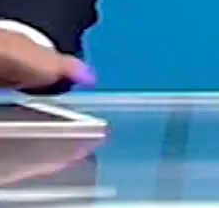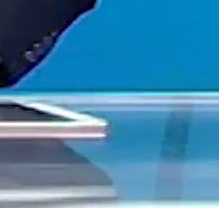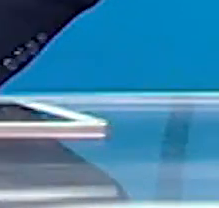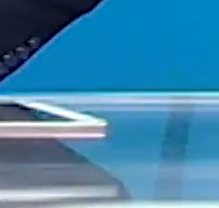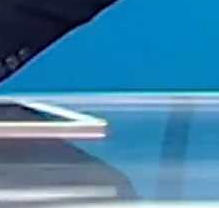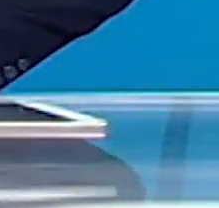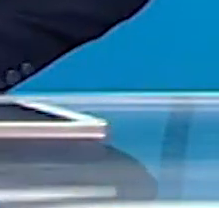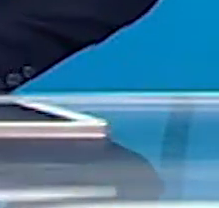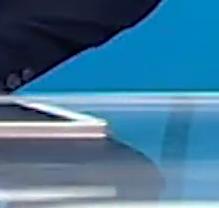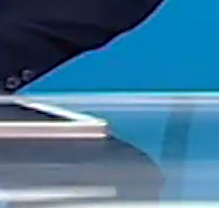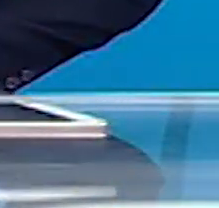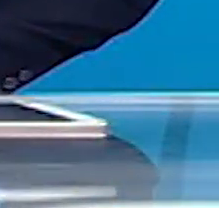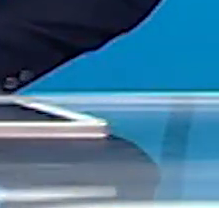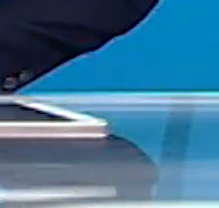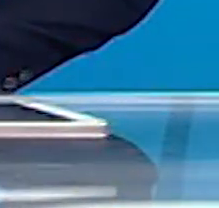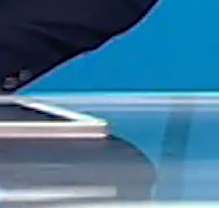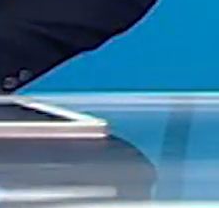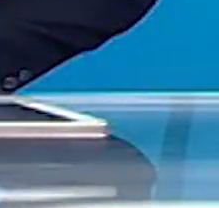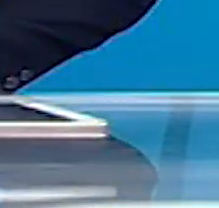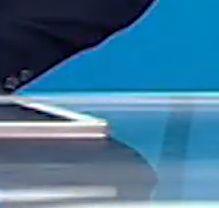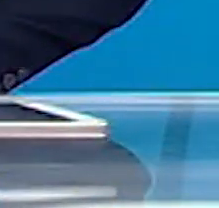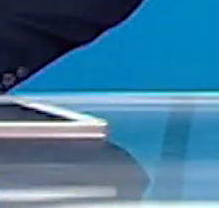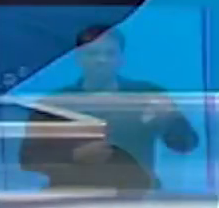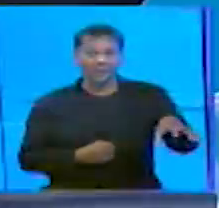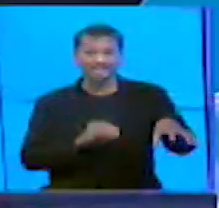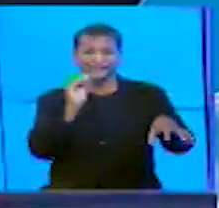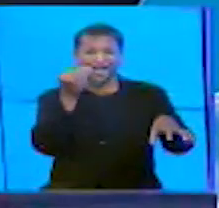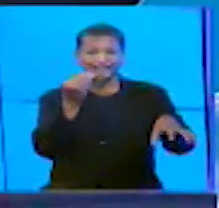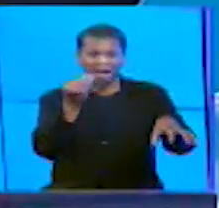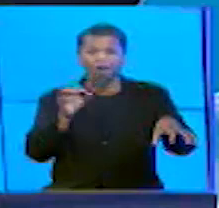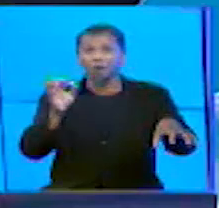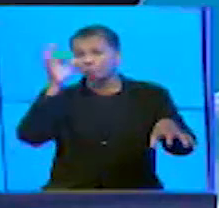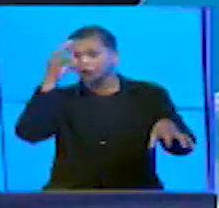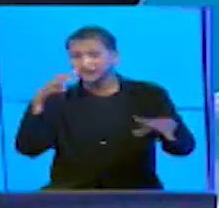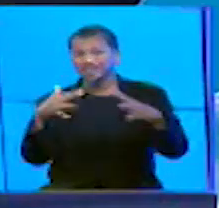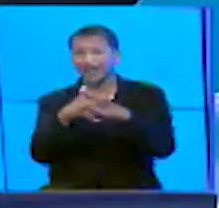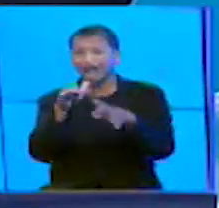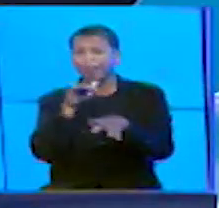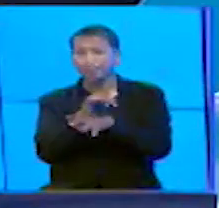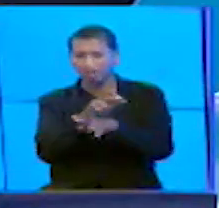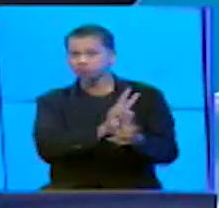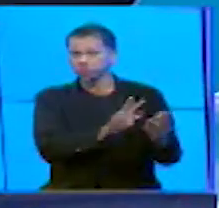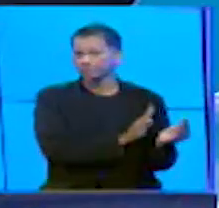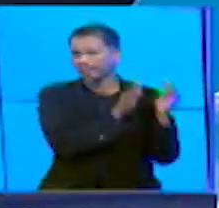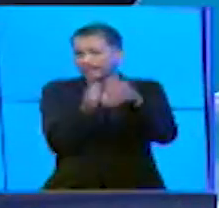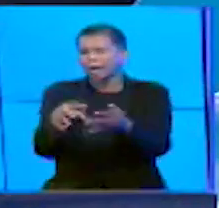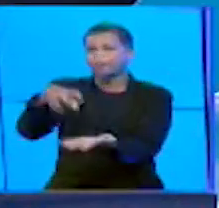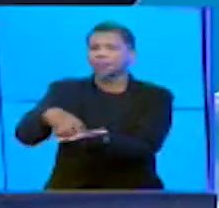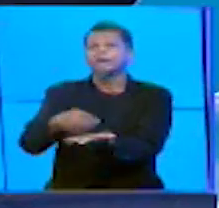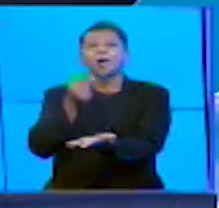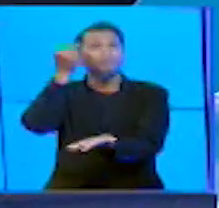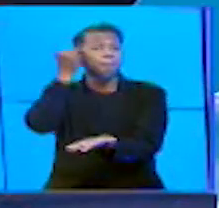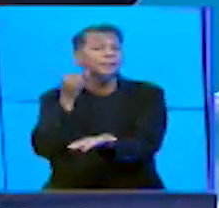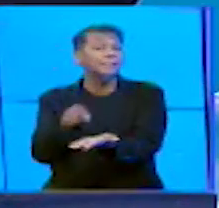Hai kembali bersama kami penyidik Polda Metro Jaya beserta Kapolsek Tanah Abang mendatangi kediaman Rizieq syihab di Petamburan untuk